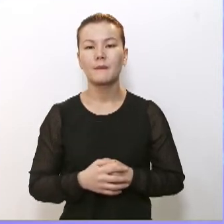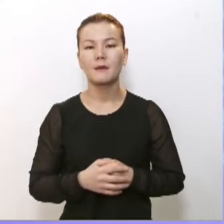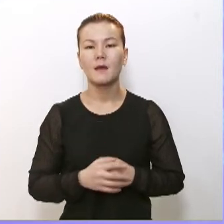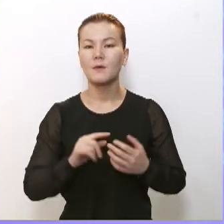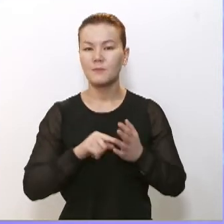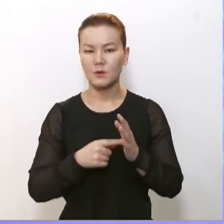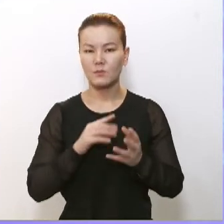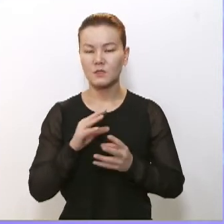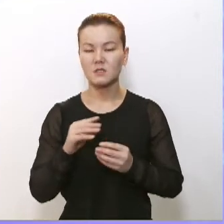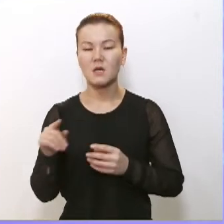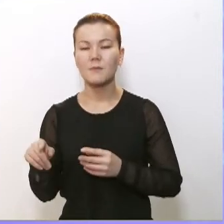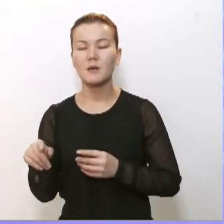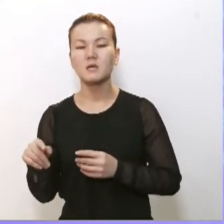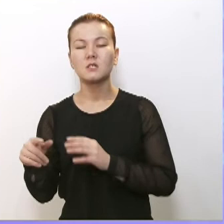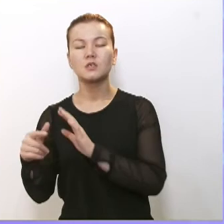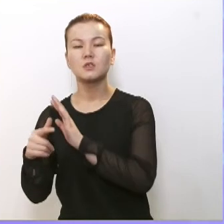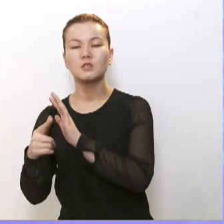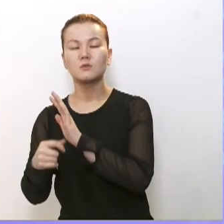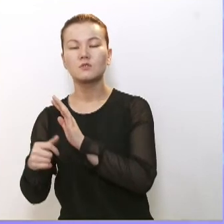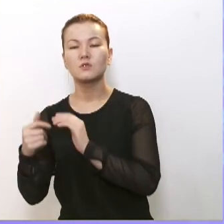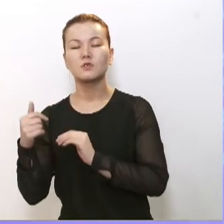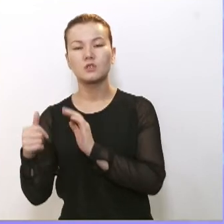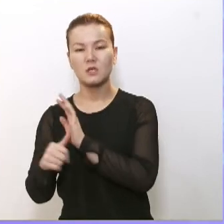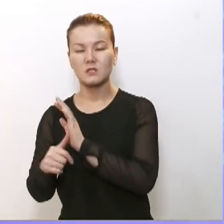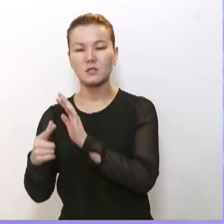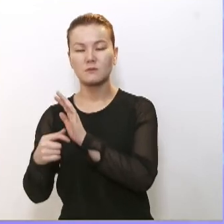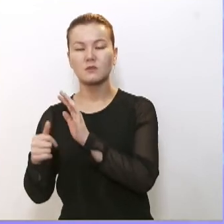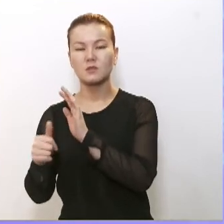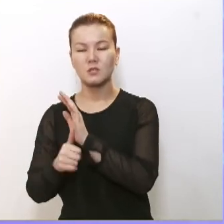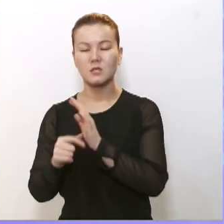перемножаем 706 и 3 получается